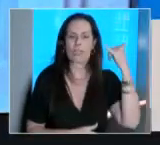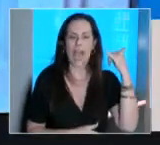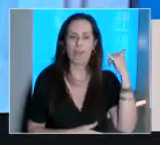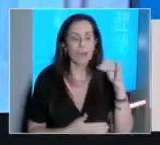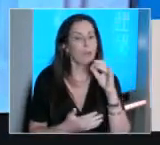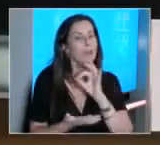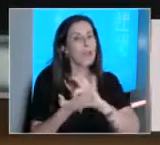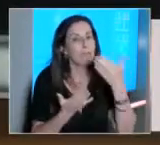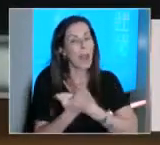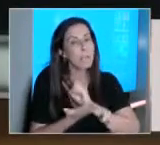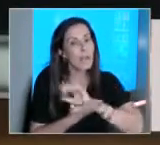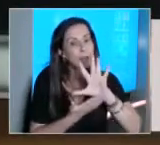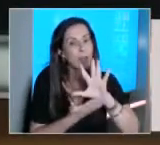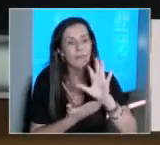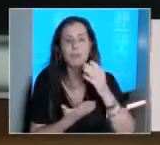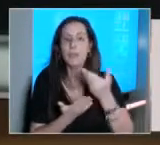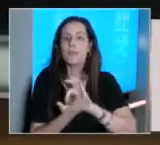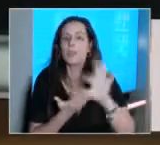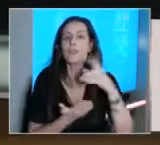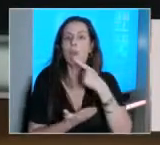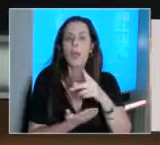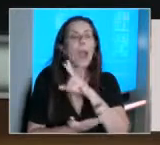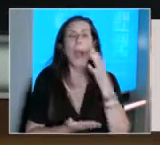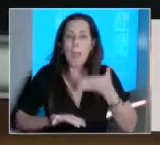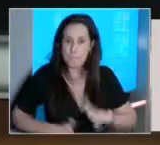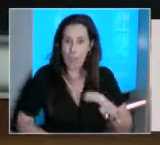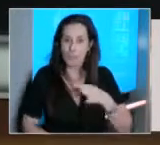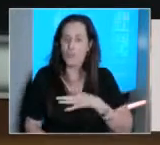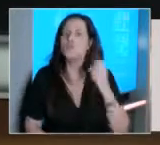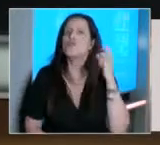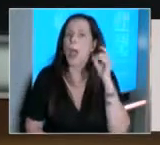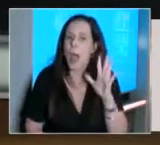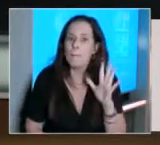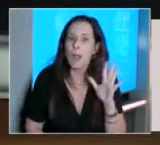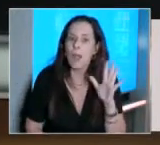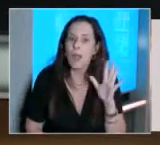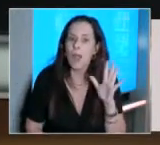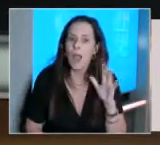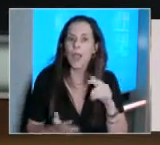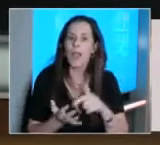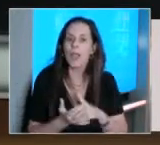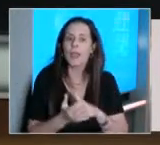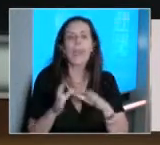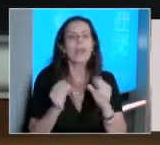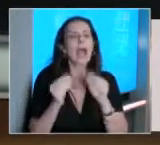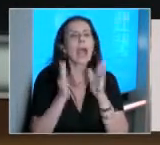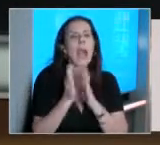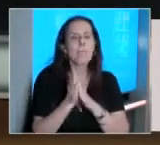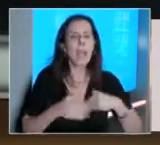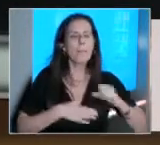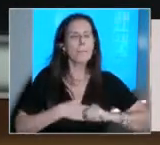היא כתבה לה מכתב, ובמכתב הזה היא כותבת לה, ביתי, שמעתי את הולם ליבך יחד עם מחיאות